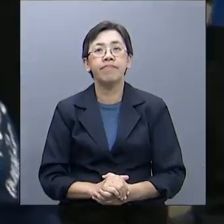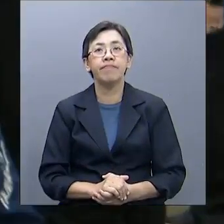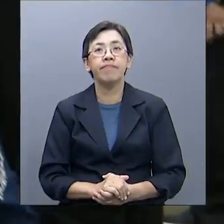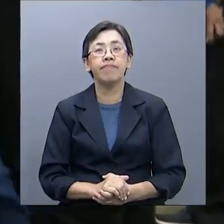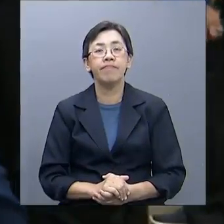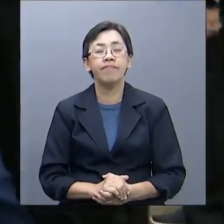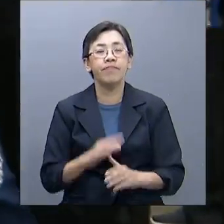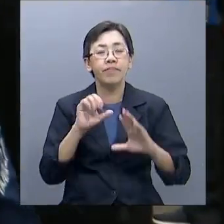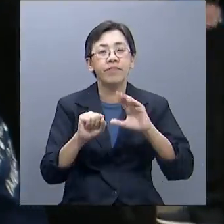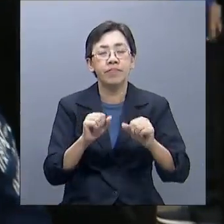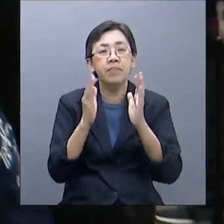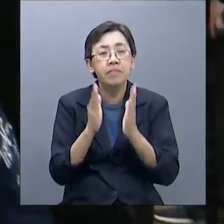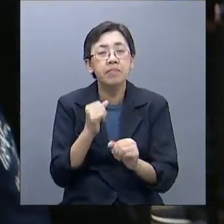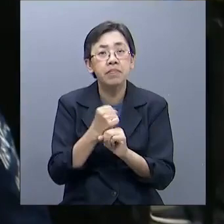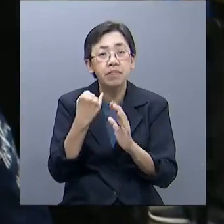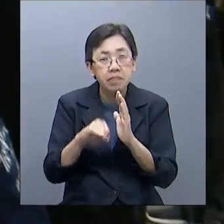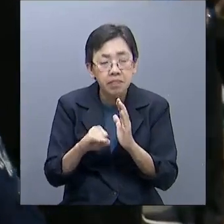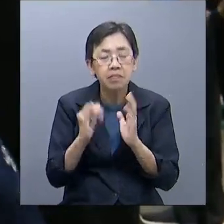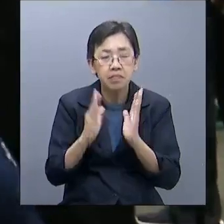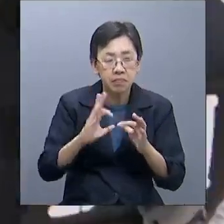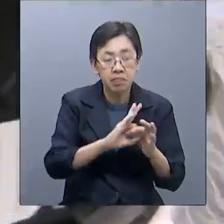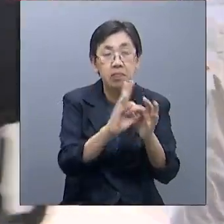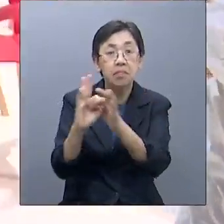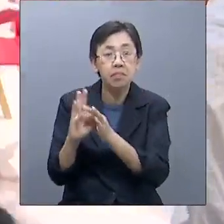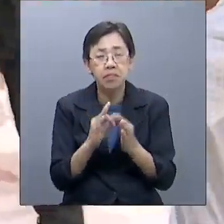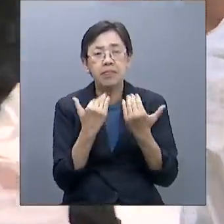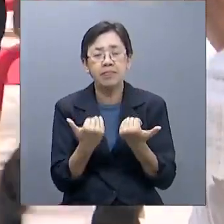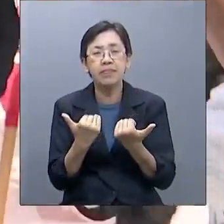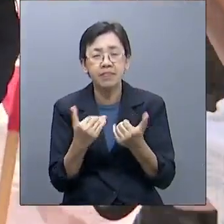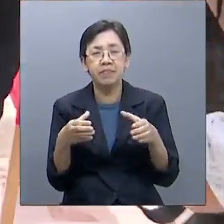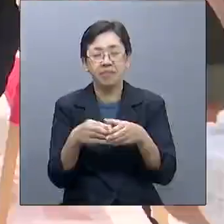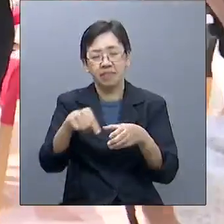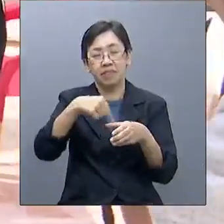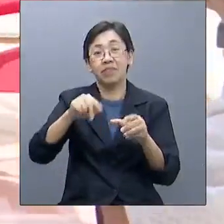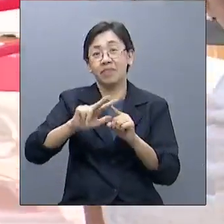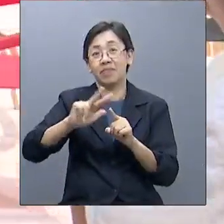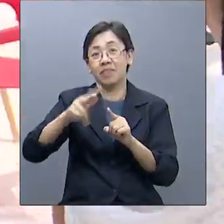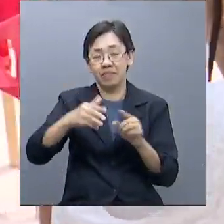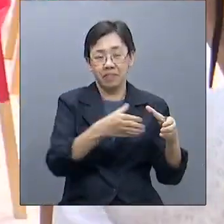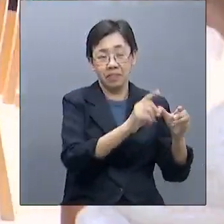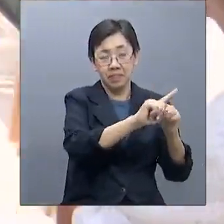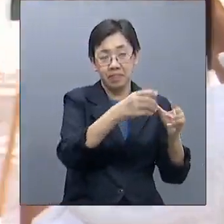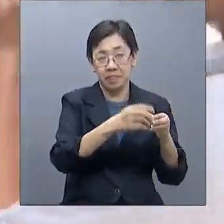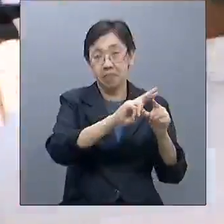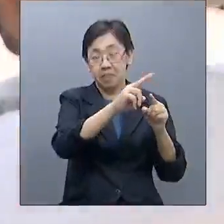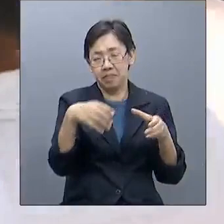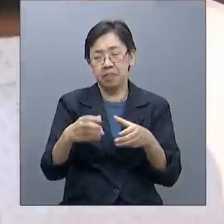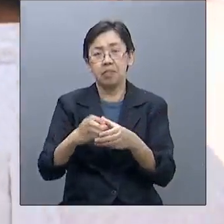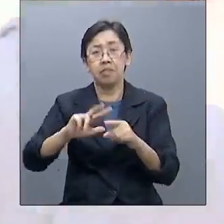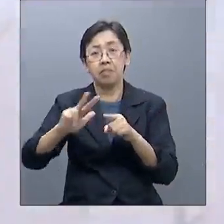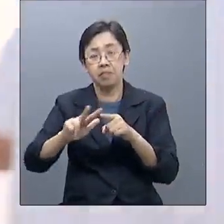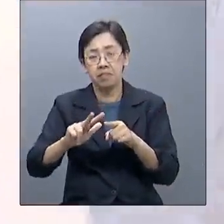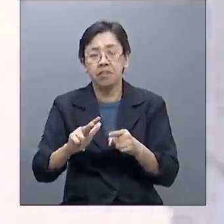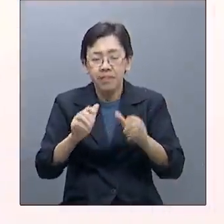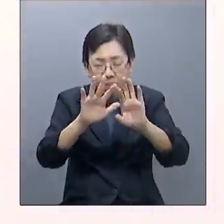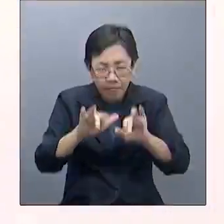ในการจับกุมผู้ต้องหาและผู้มีส่วนเกี่ยวข้องในช่วงนี้ก็ถือว่าเป็นกลุ่มที่3แล้วนะคะสำนวนก่อนหน้าก็ถูกส่งไปให้ปป